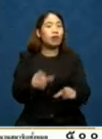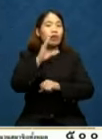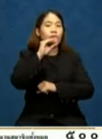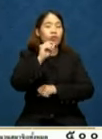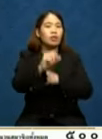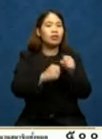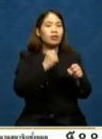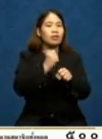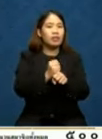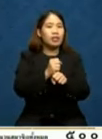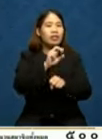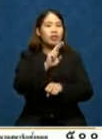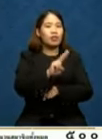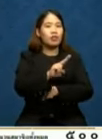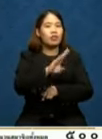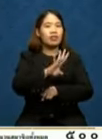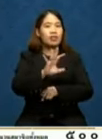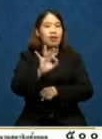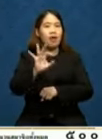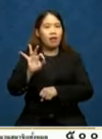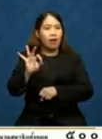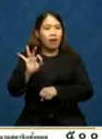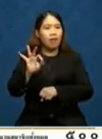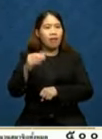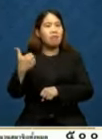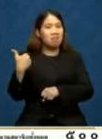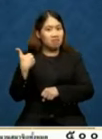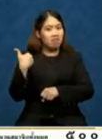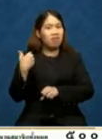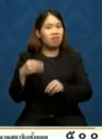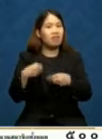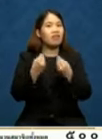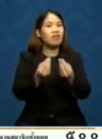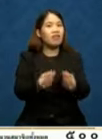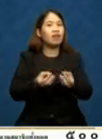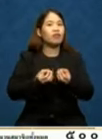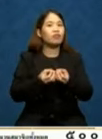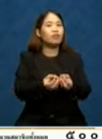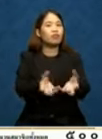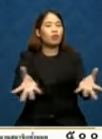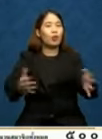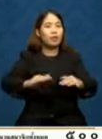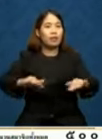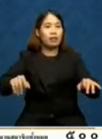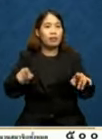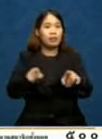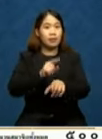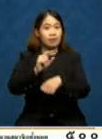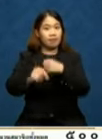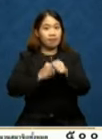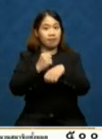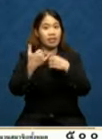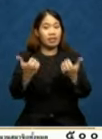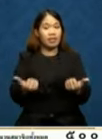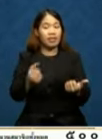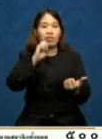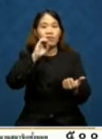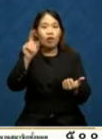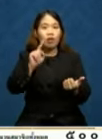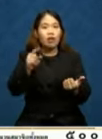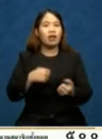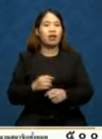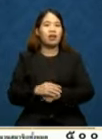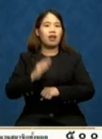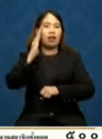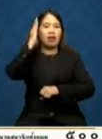แต่ปี2499มาให้แล้วกับเด็กทุกปีนะคะอย่างปีนี้ท่านบอกว่าห่วงอนาค